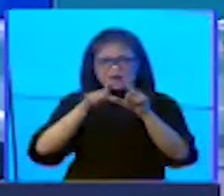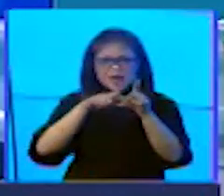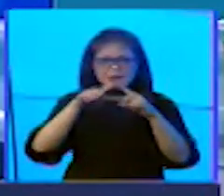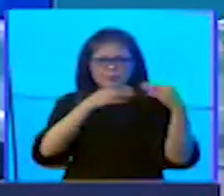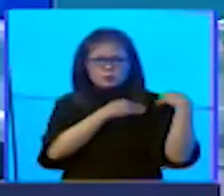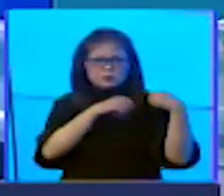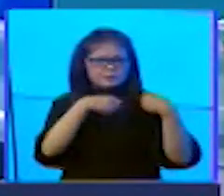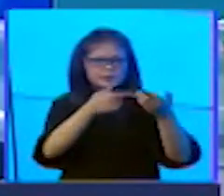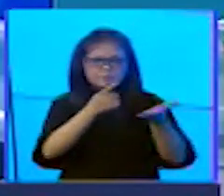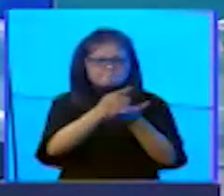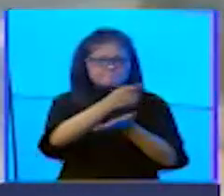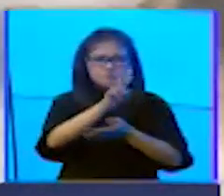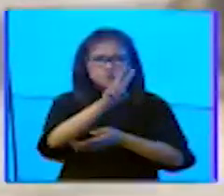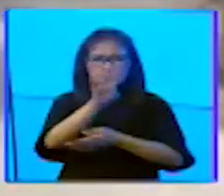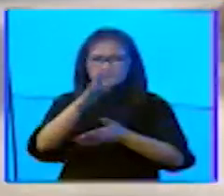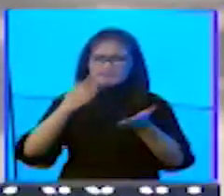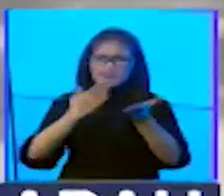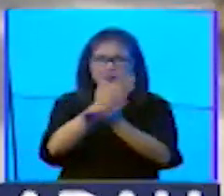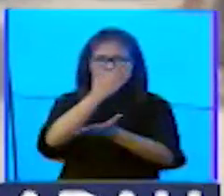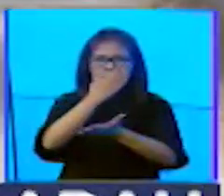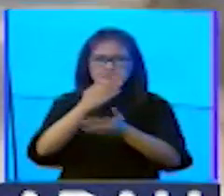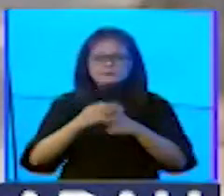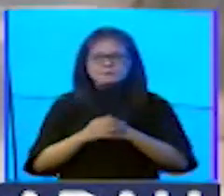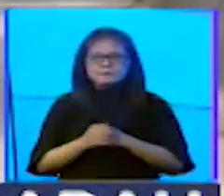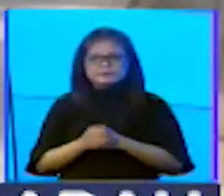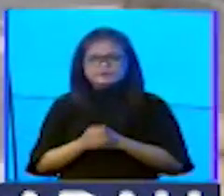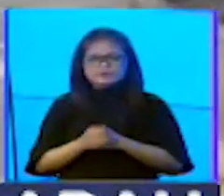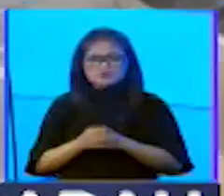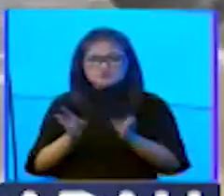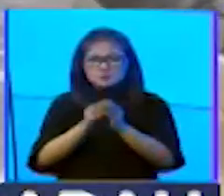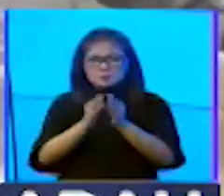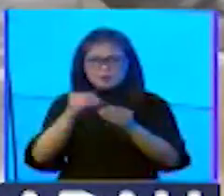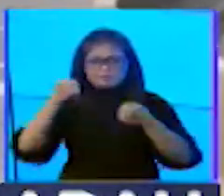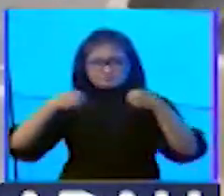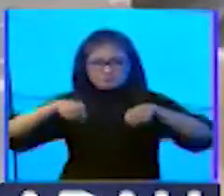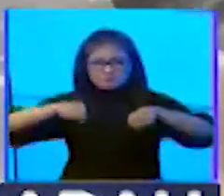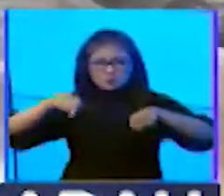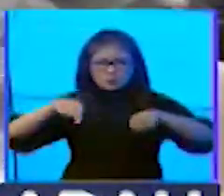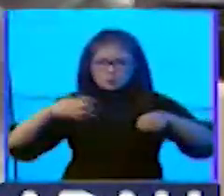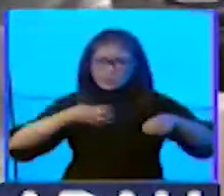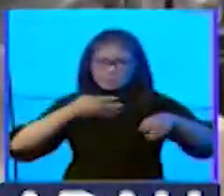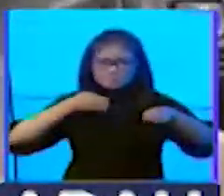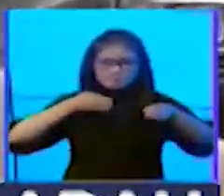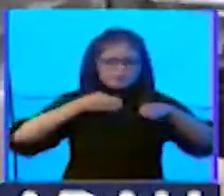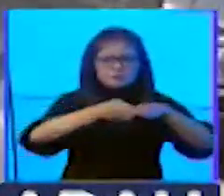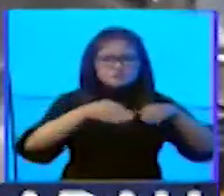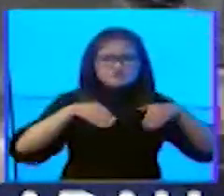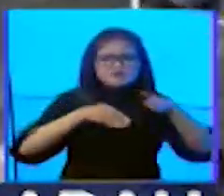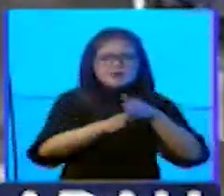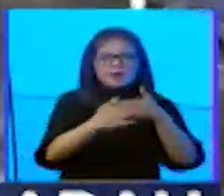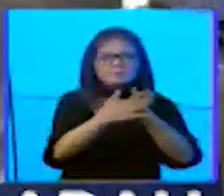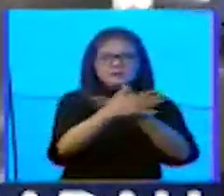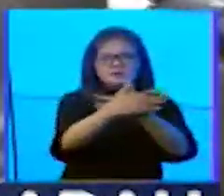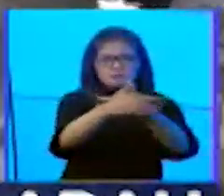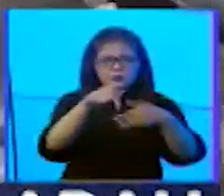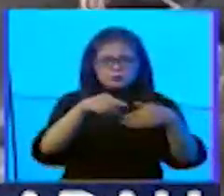24 pelanggar sejumlah pengendara motor nekat menerobos jalur Transjakarta untuk berputar arah menghindari petugas